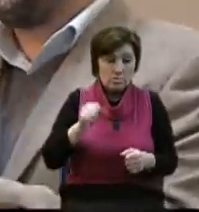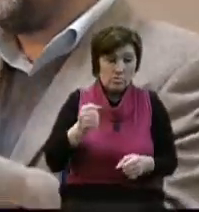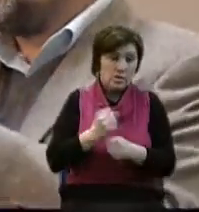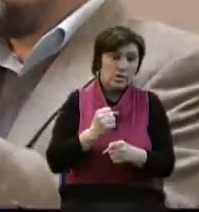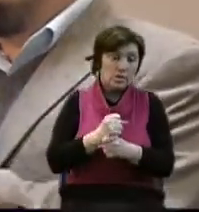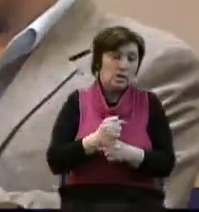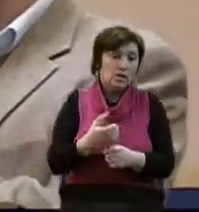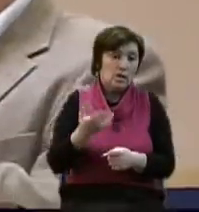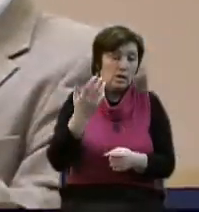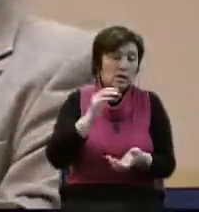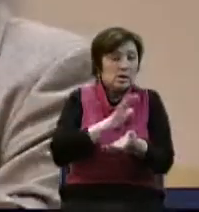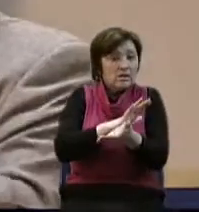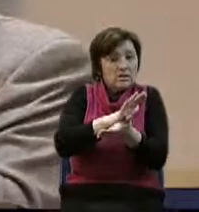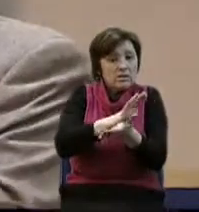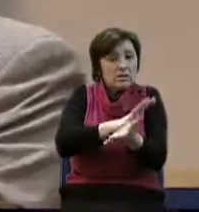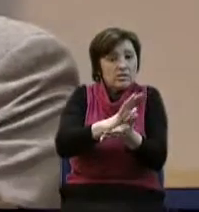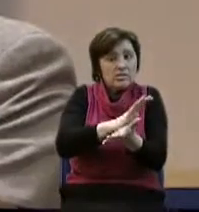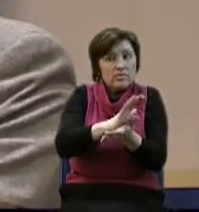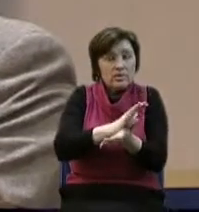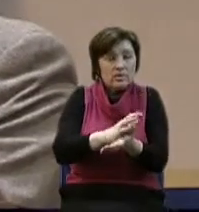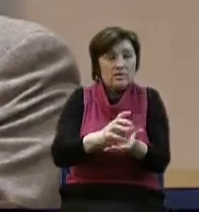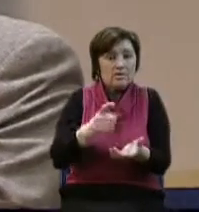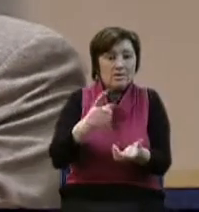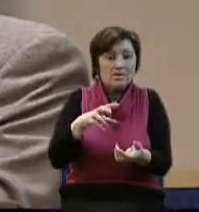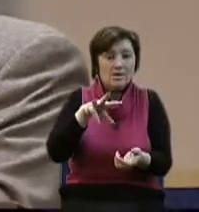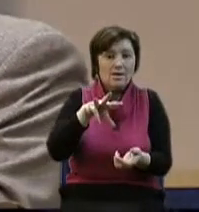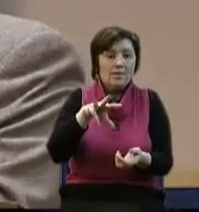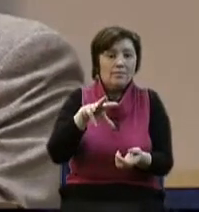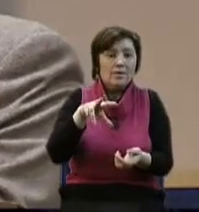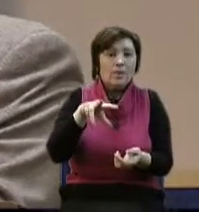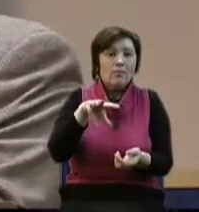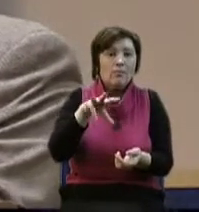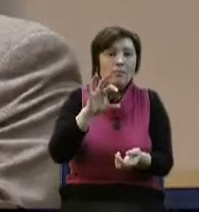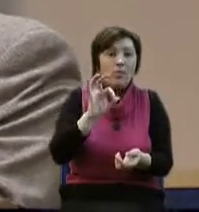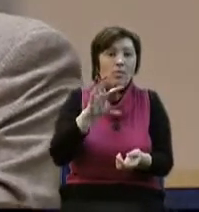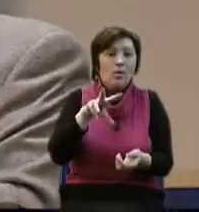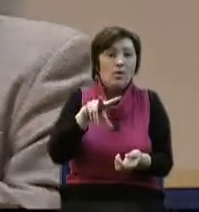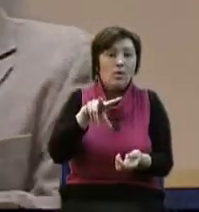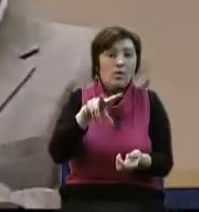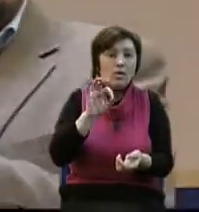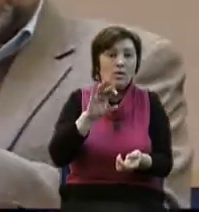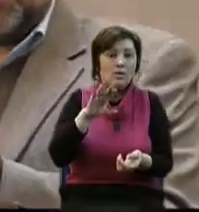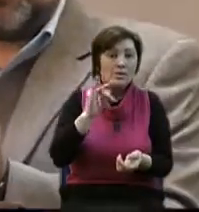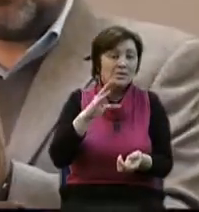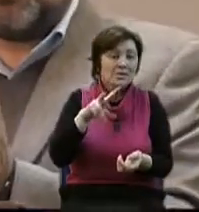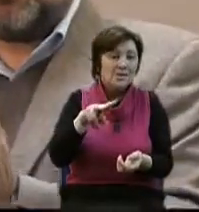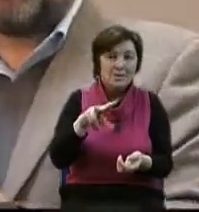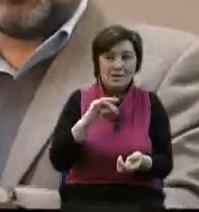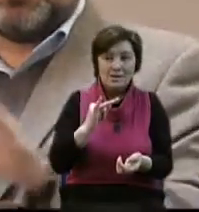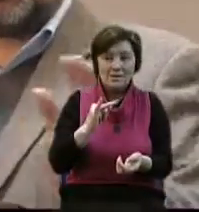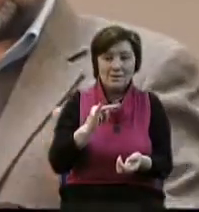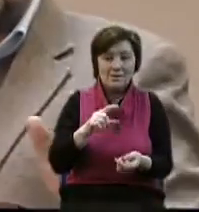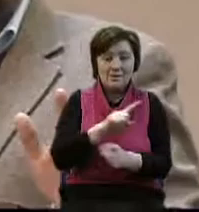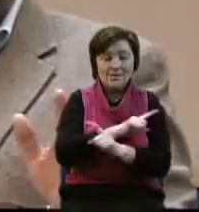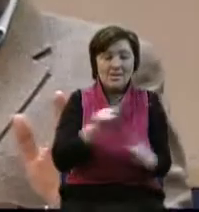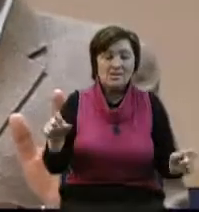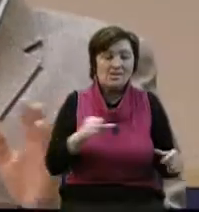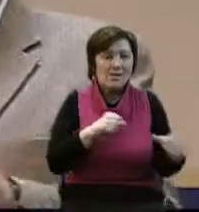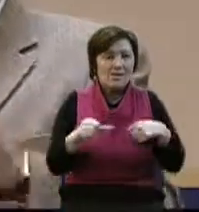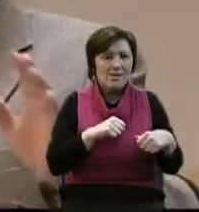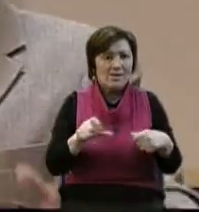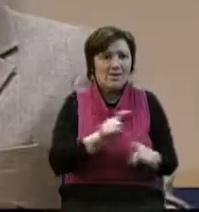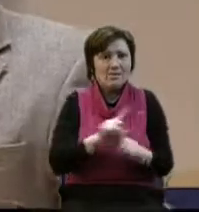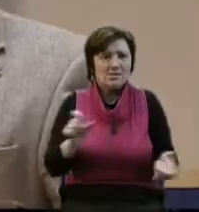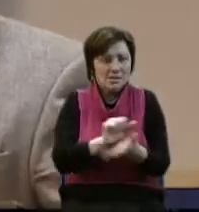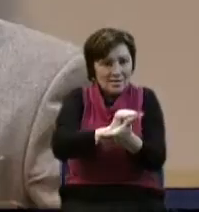когда они тирут их в руках, то это молотьба, и это уже работа, то есть и это уже грех, и это уже нельзя делать.